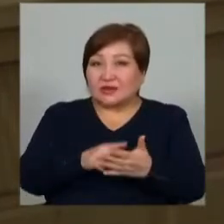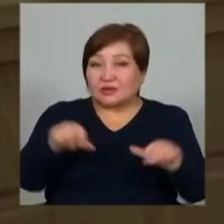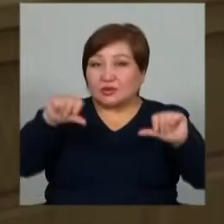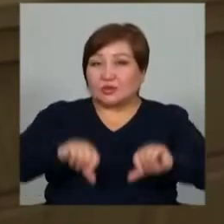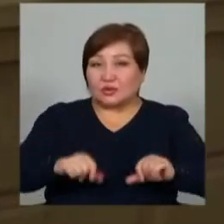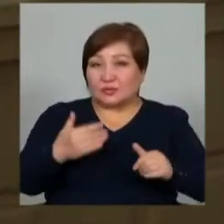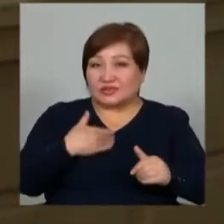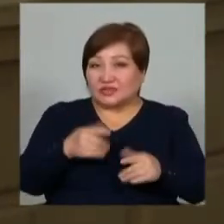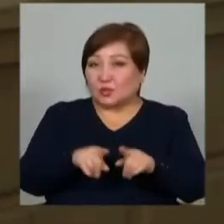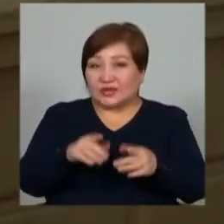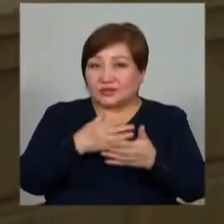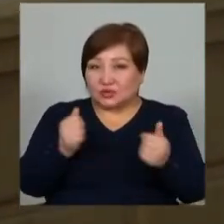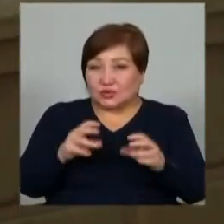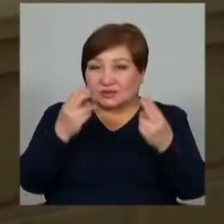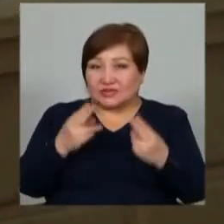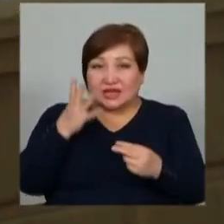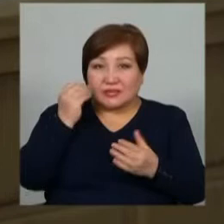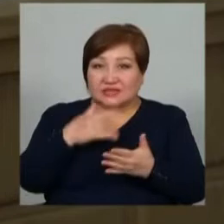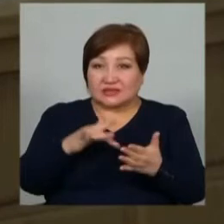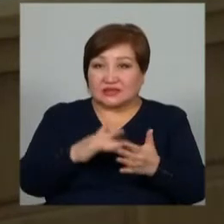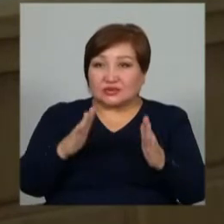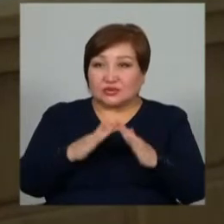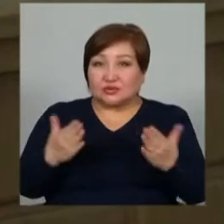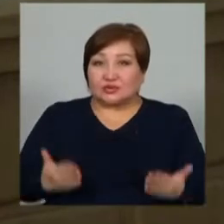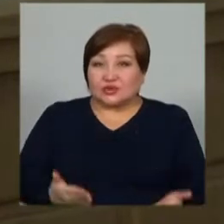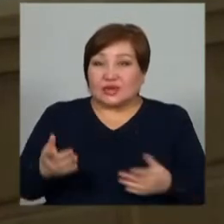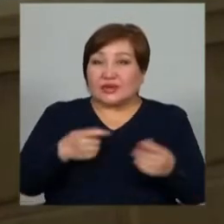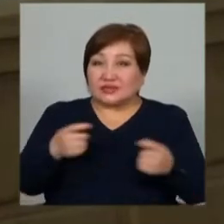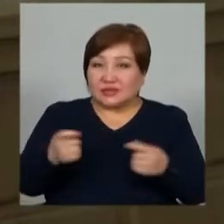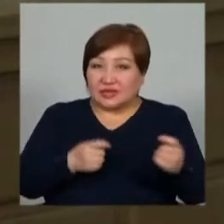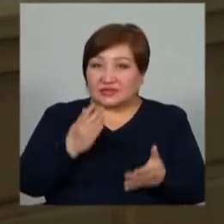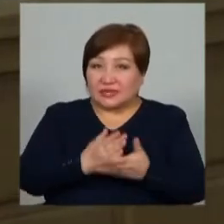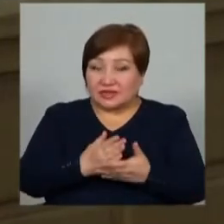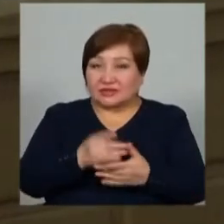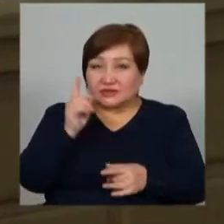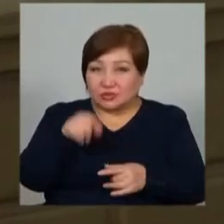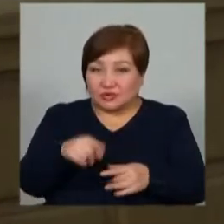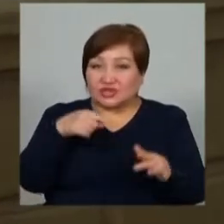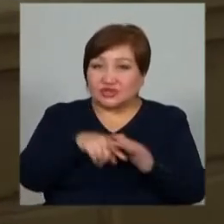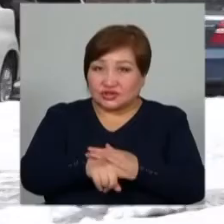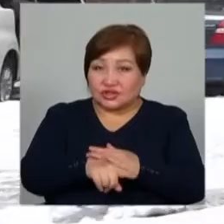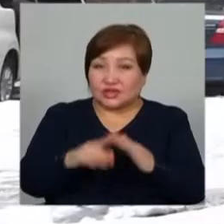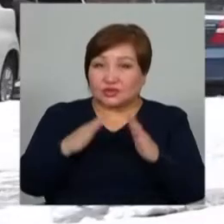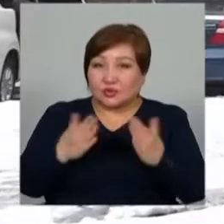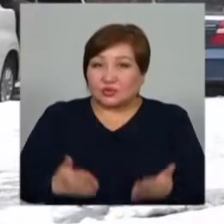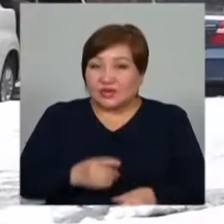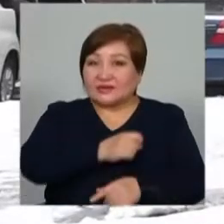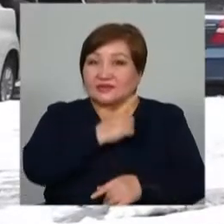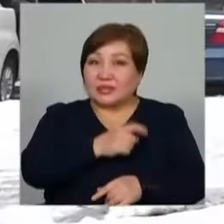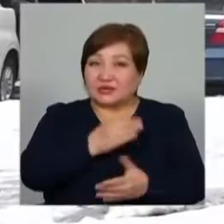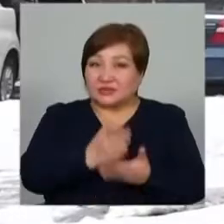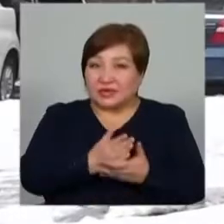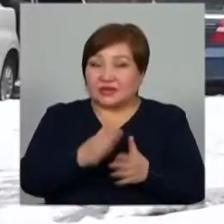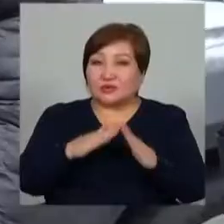жоқ. Оған арнайы Алматы қаласы тұрғын үй саясат басқармасы бар. Соның ішінде тұрғын үй инспекциясы бар. Ал тұрғын үй